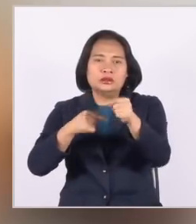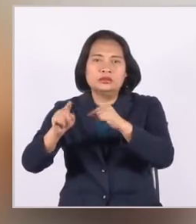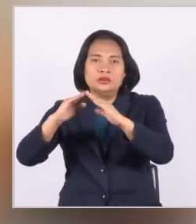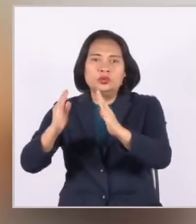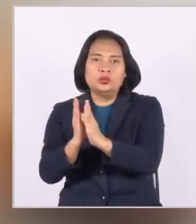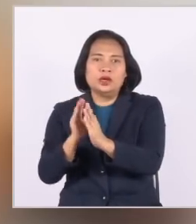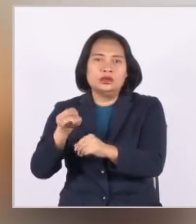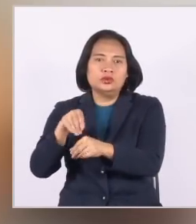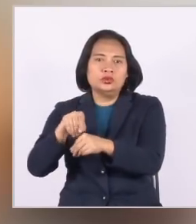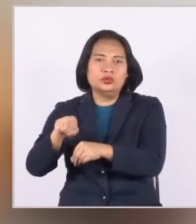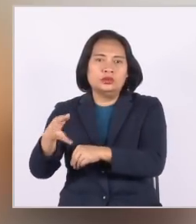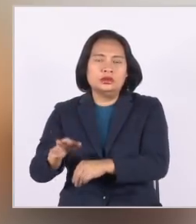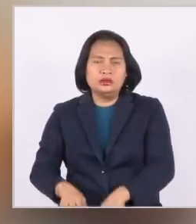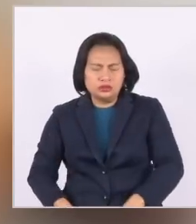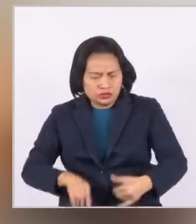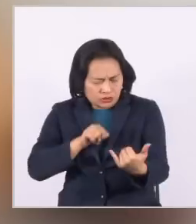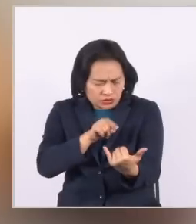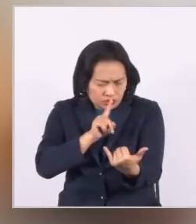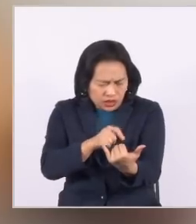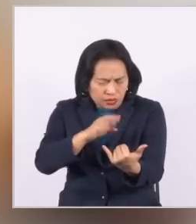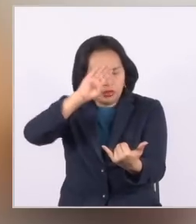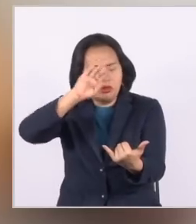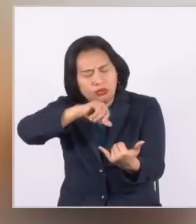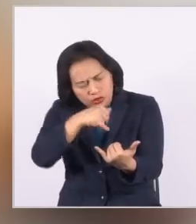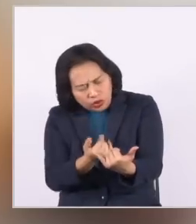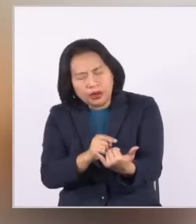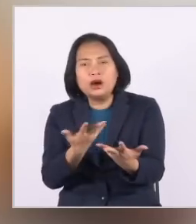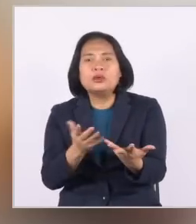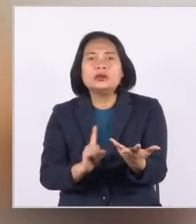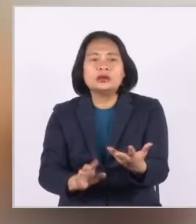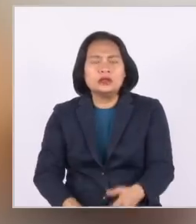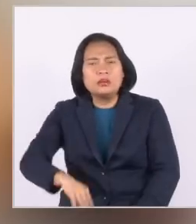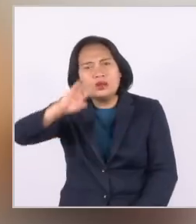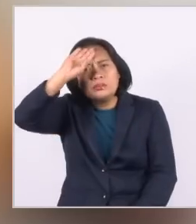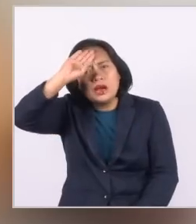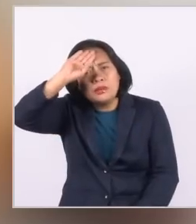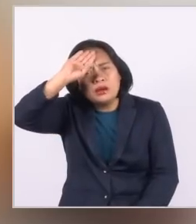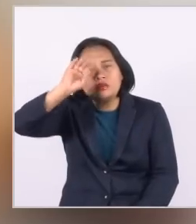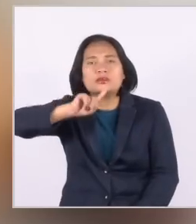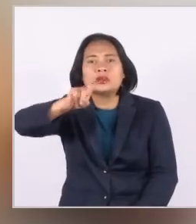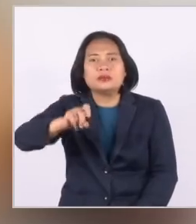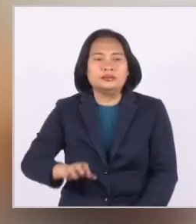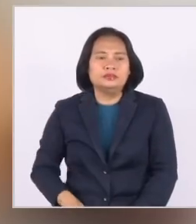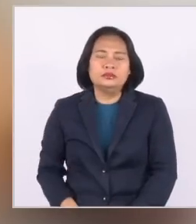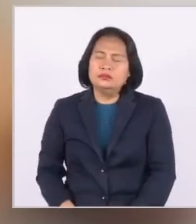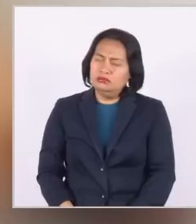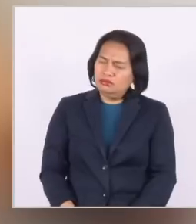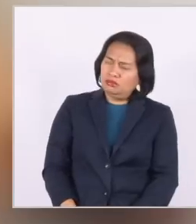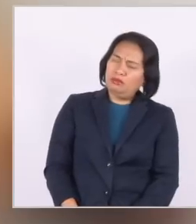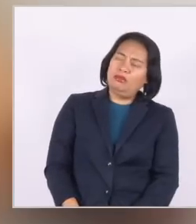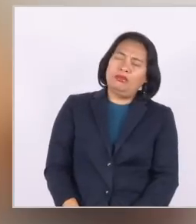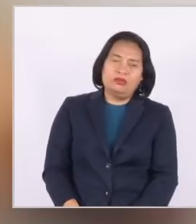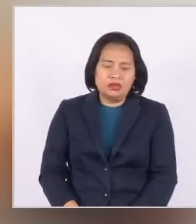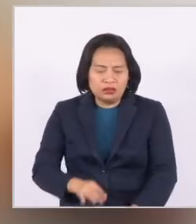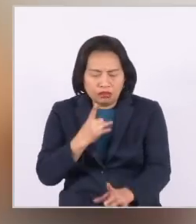ทีนี้ไปถามเป็นลมหรือเปล่าช่วงนี้อากาศร้อนเป็นลมแดดหรือเปล่าเป็นไข้หรือเปล่าคะท่านสักพักเมาหรือเปล่าน